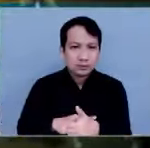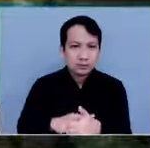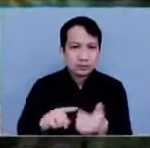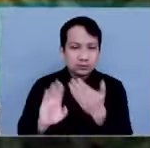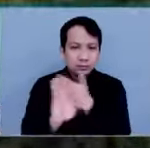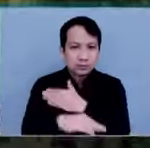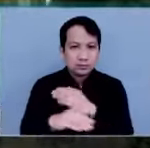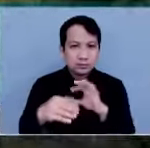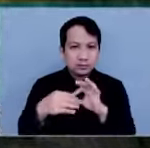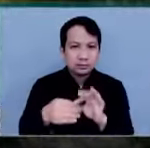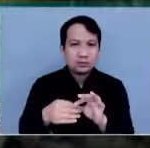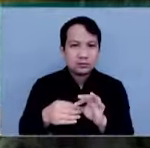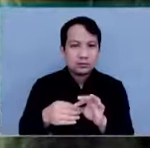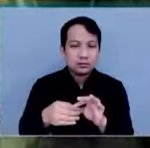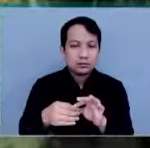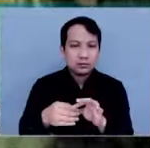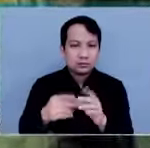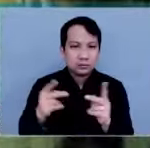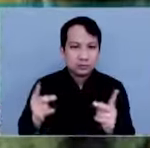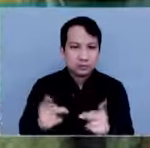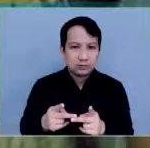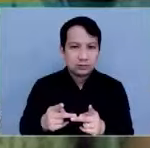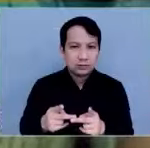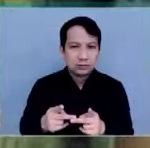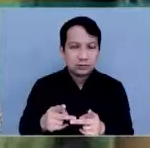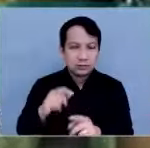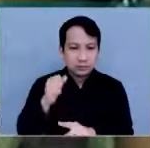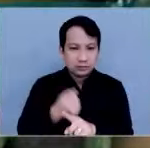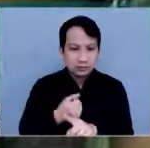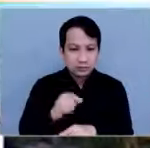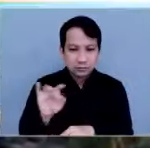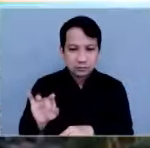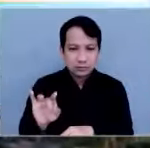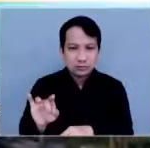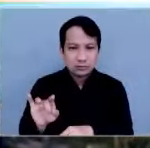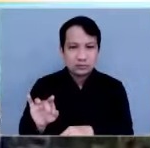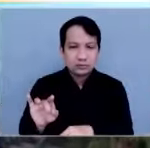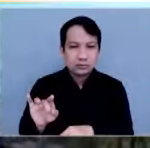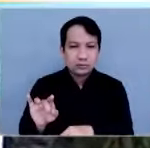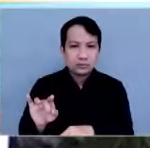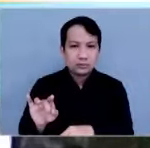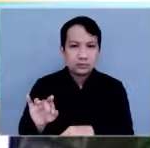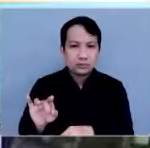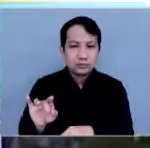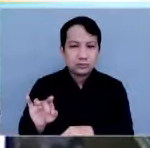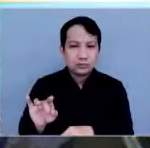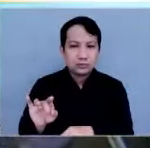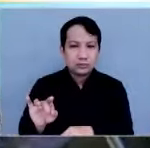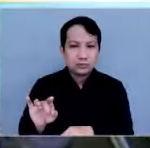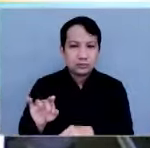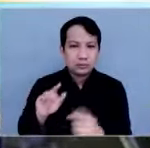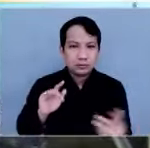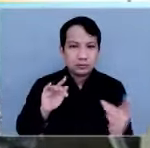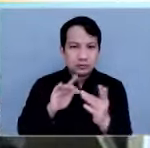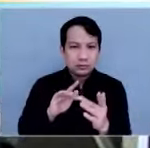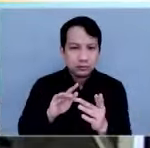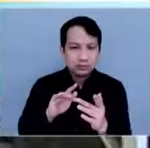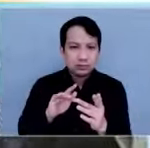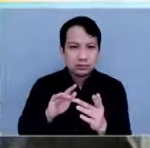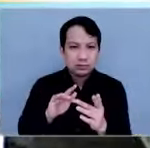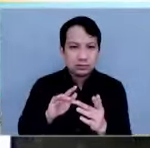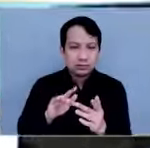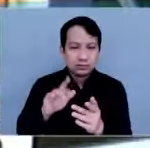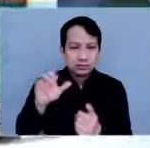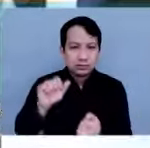compound nung September 8, kinontak din ni Colonel Ruiz